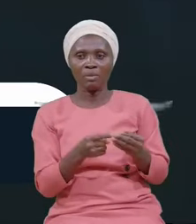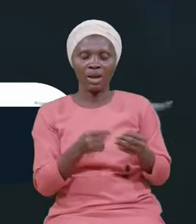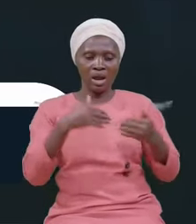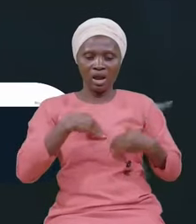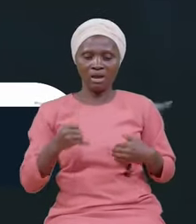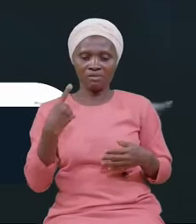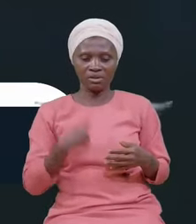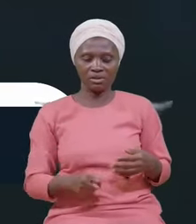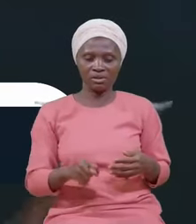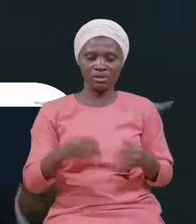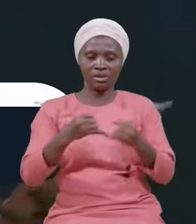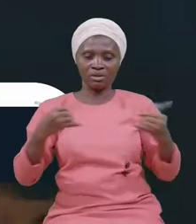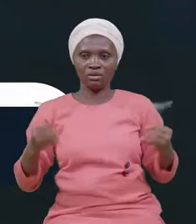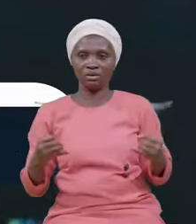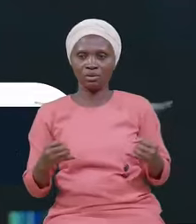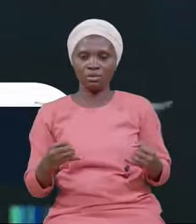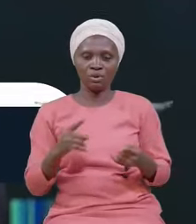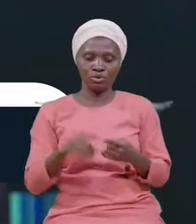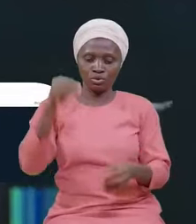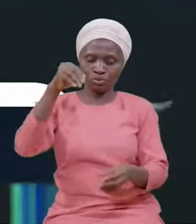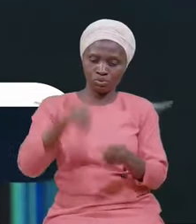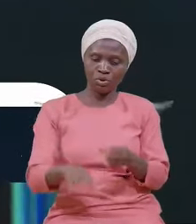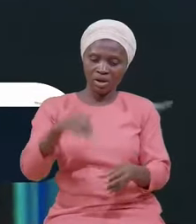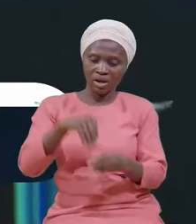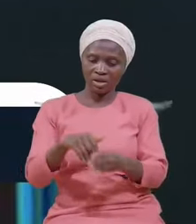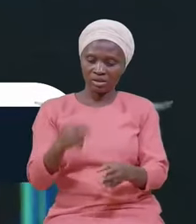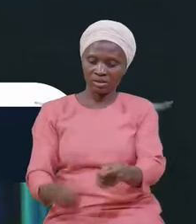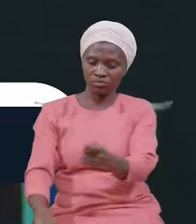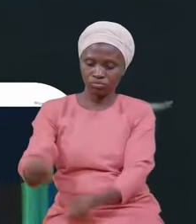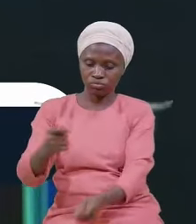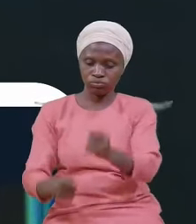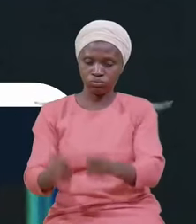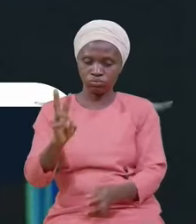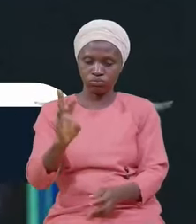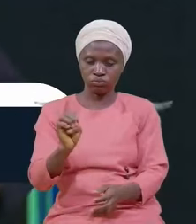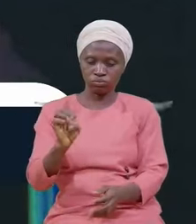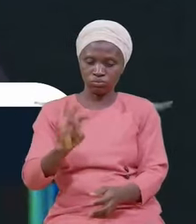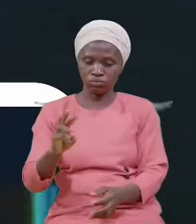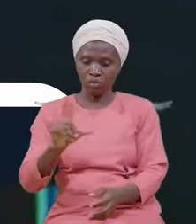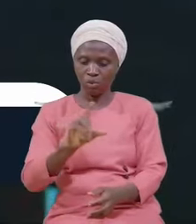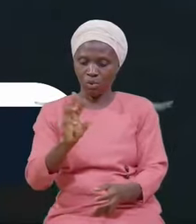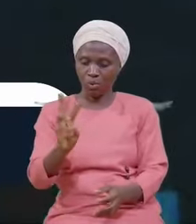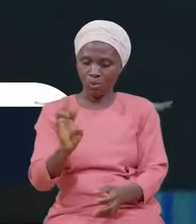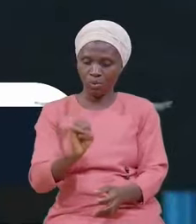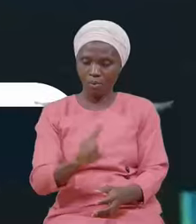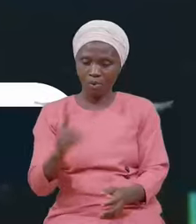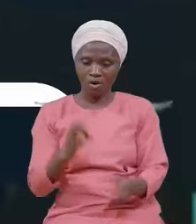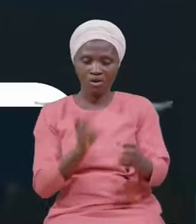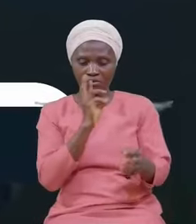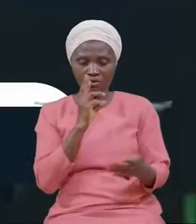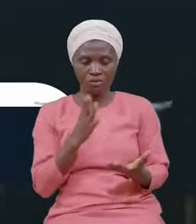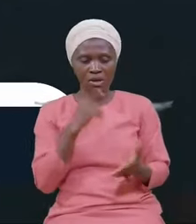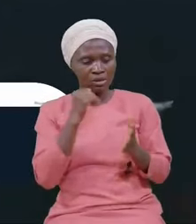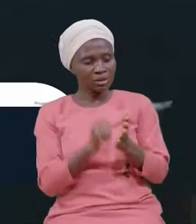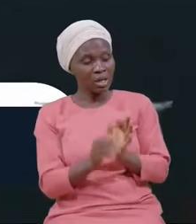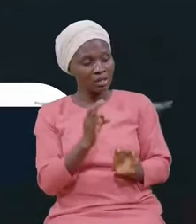de corde, de seau pour puiser l'eau. Si tu connaissais le don de Dieu, et qui